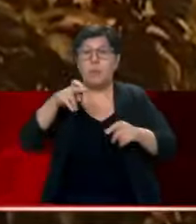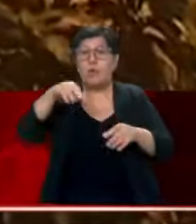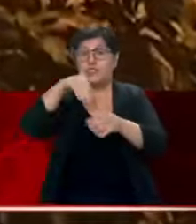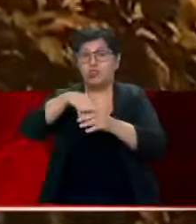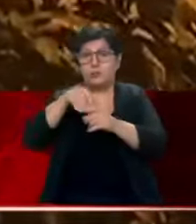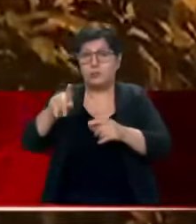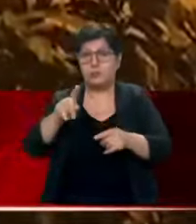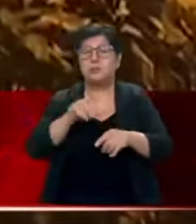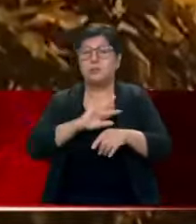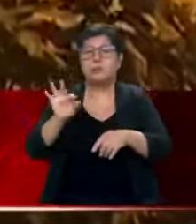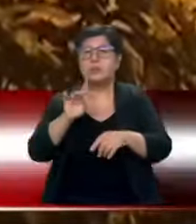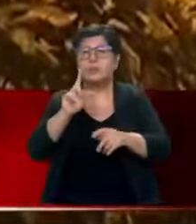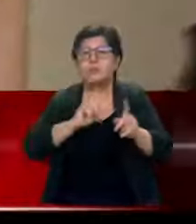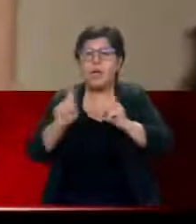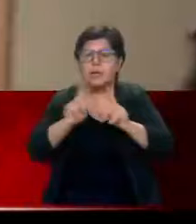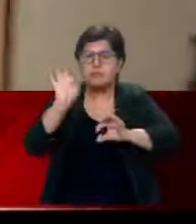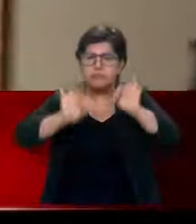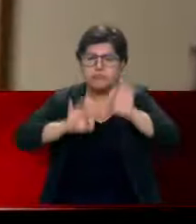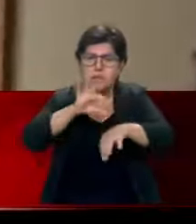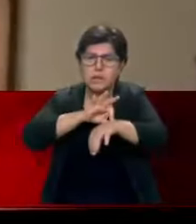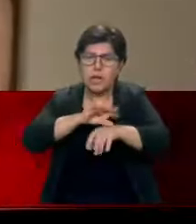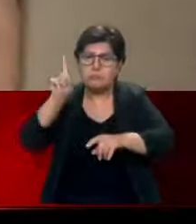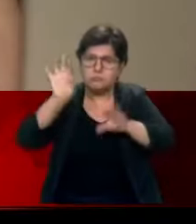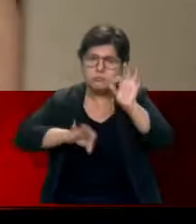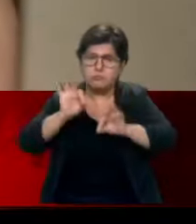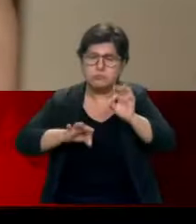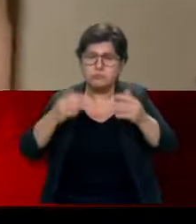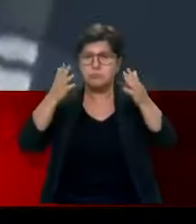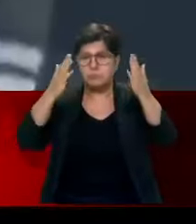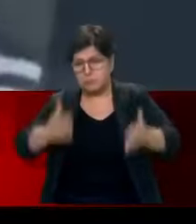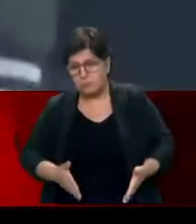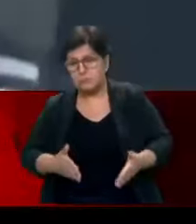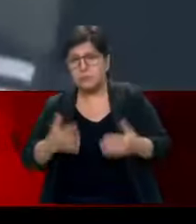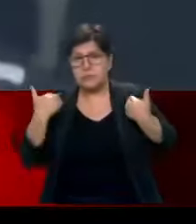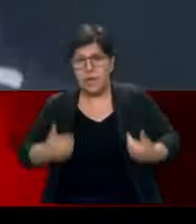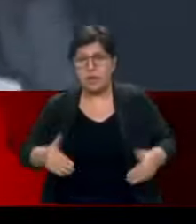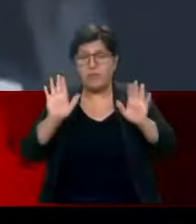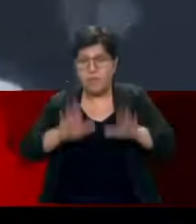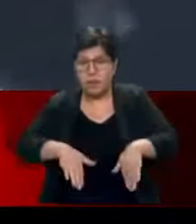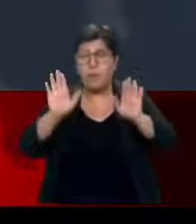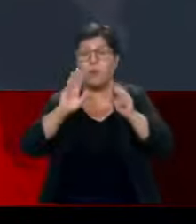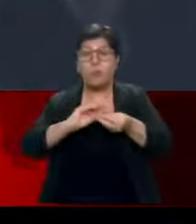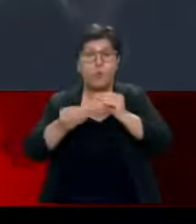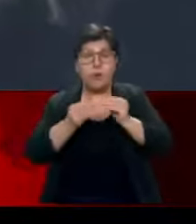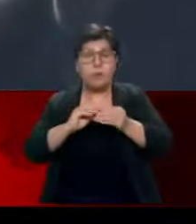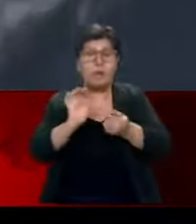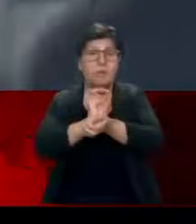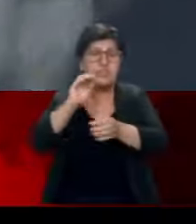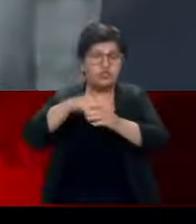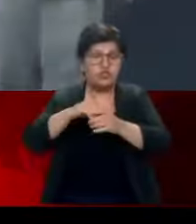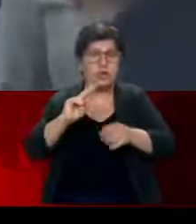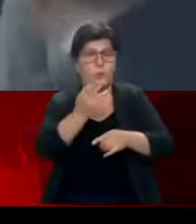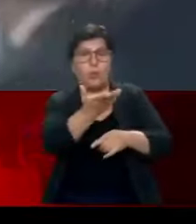için adli tıp kurumu işaret edildi. Sağlık durumu tıbbi açıdan cezaevinde bulunmasında sakınca olup olmadığı konusunda